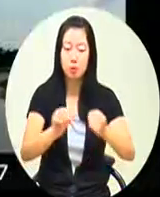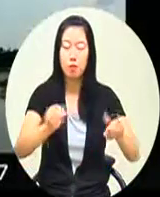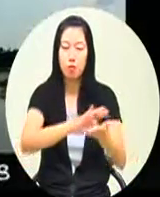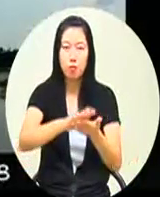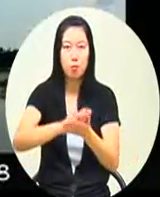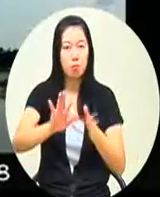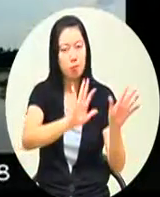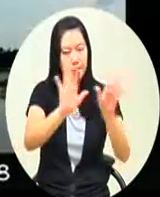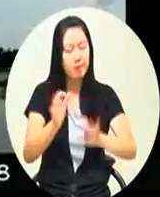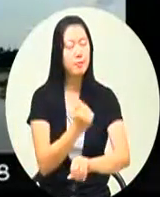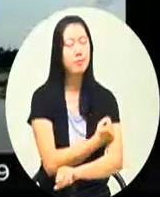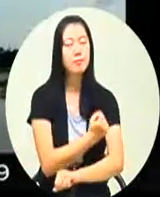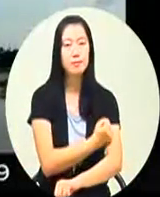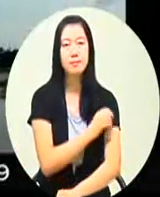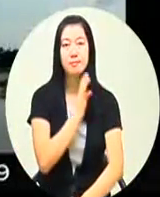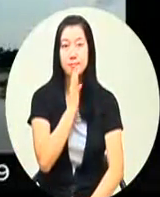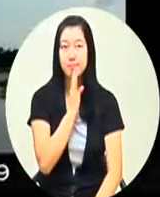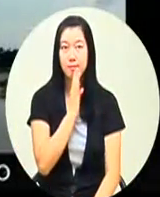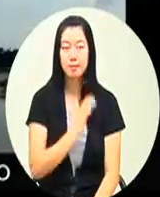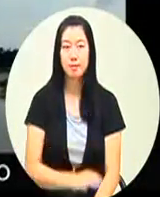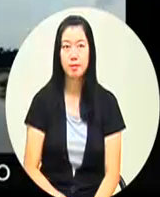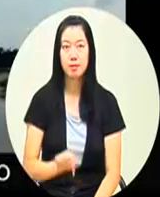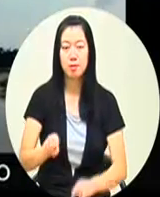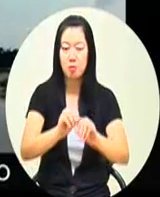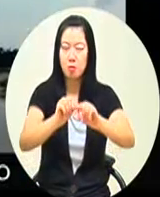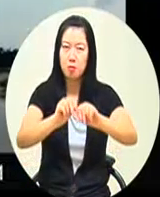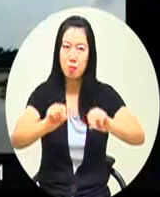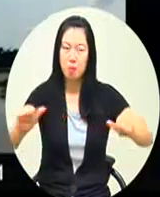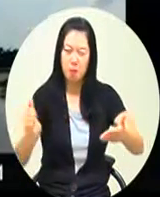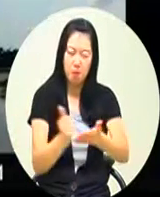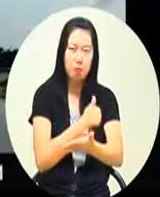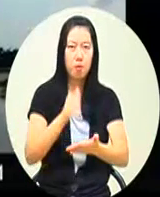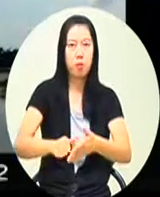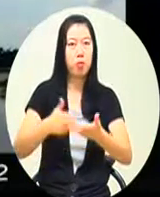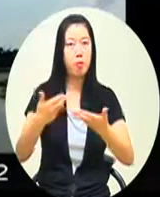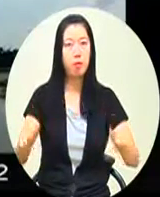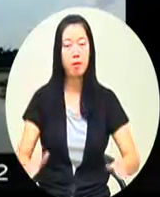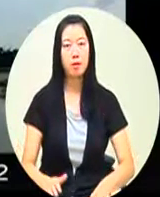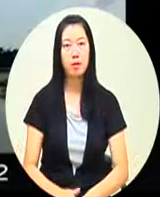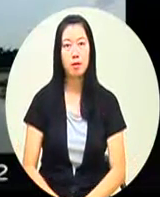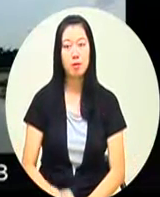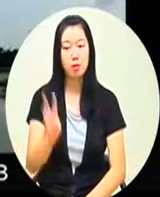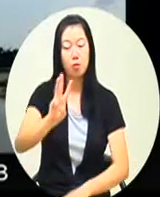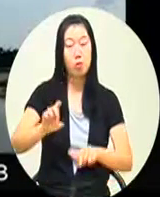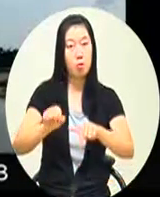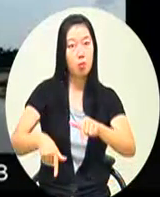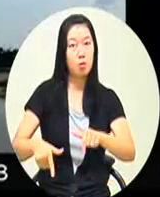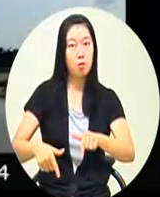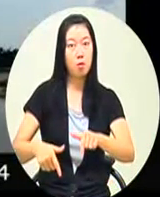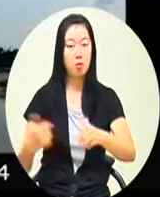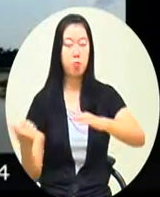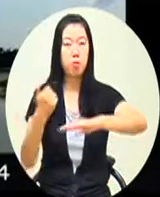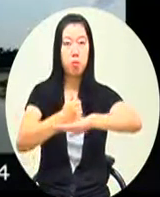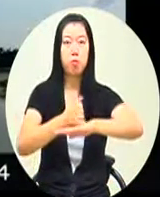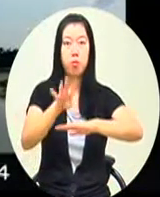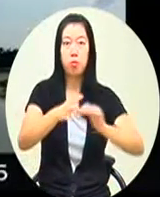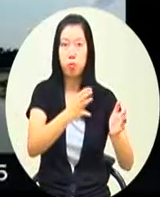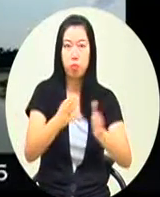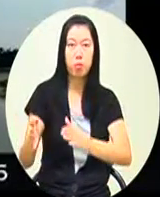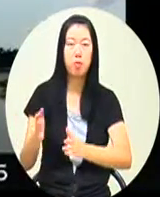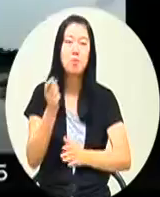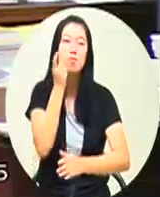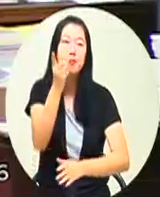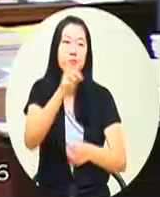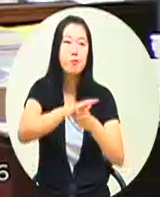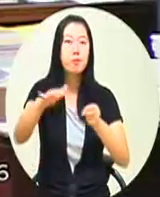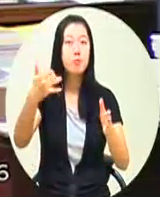是很辛苦。你看进来的泥巴这么多，哈。啊，我想知影水公司今麦新来经理也未满意，哈。啊，不过这个问题其实